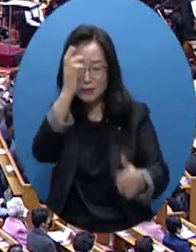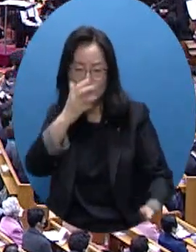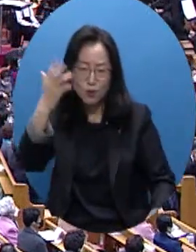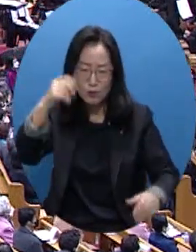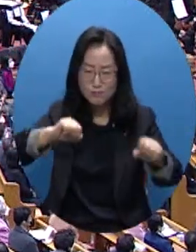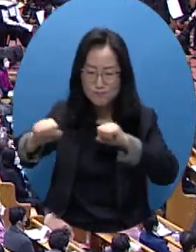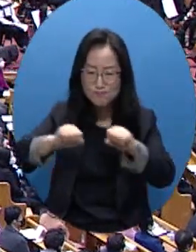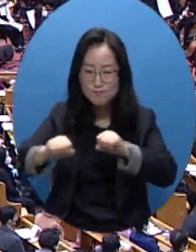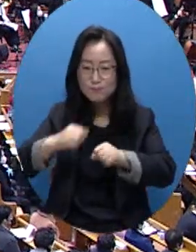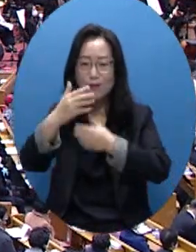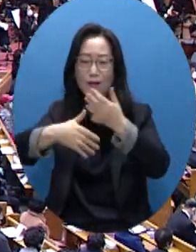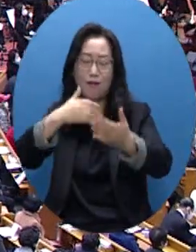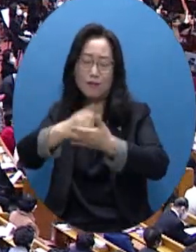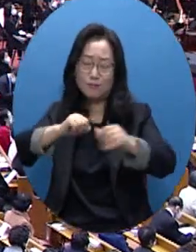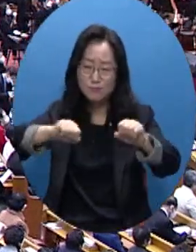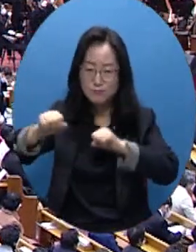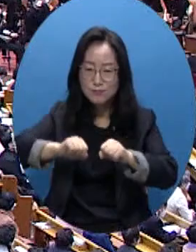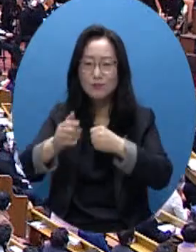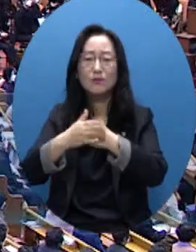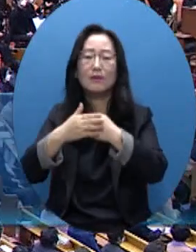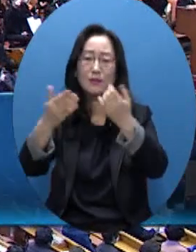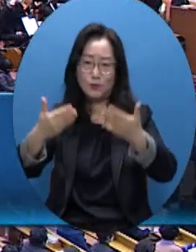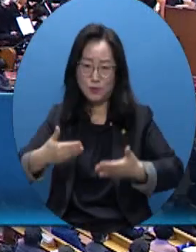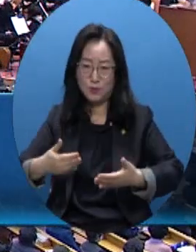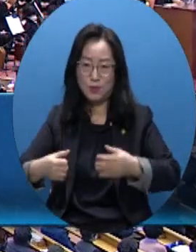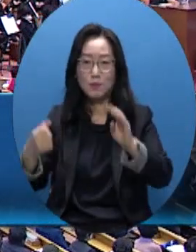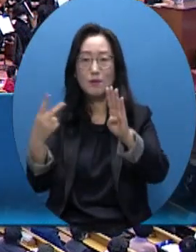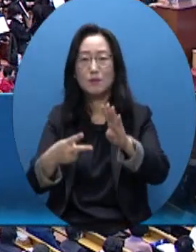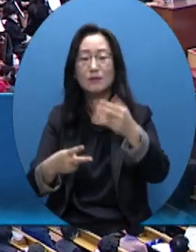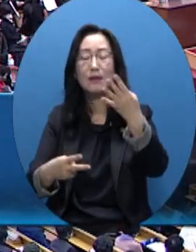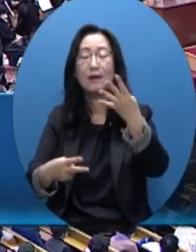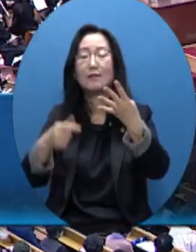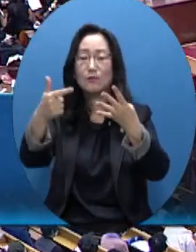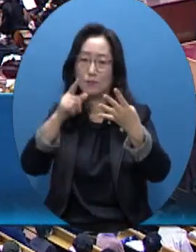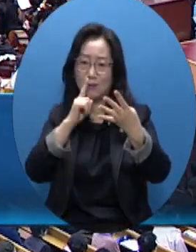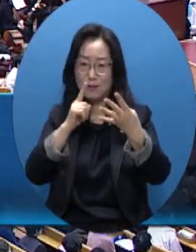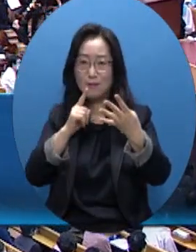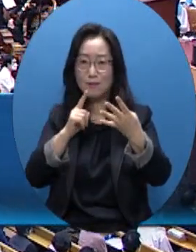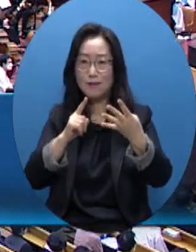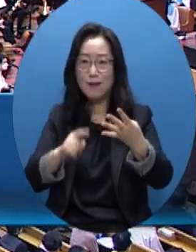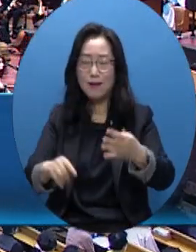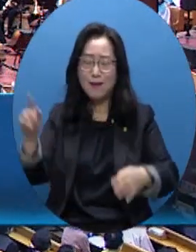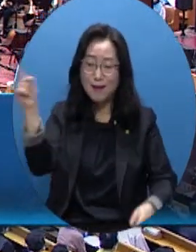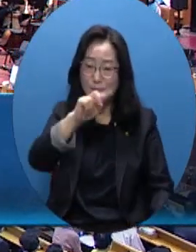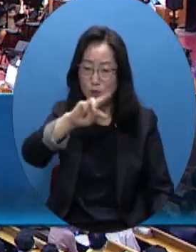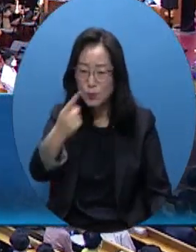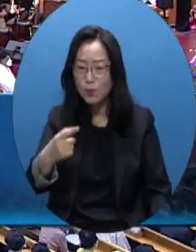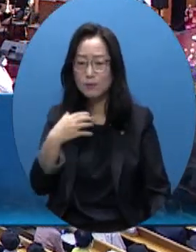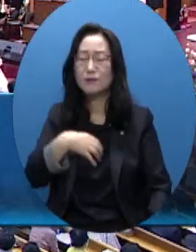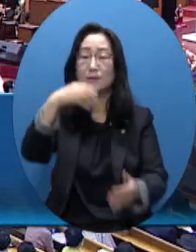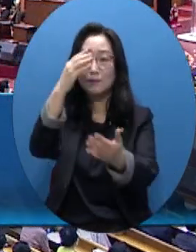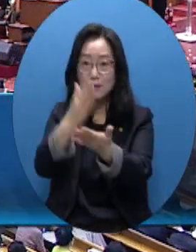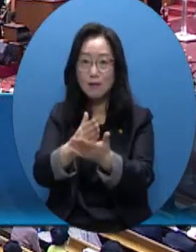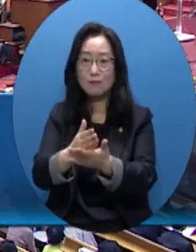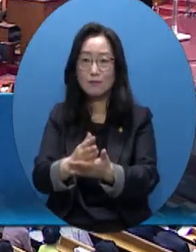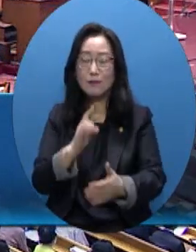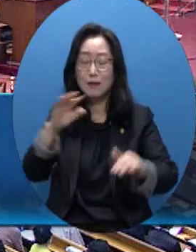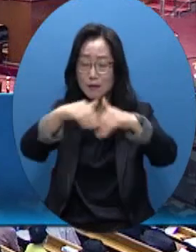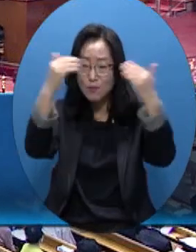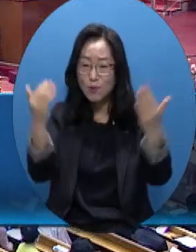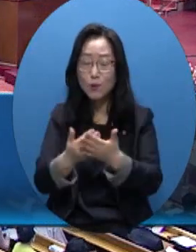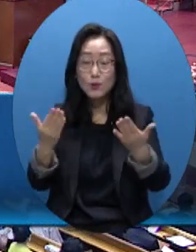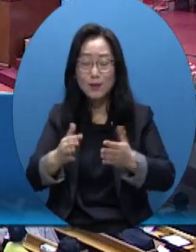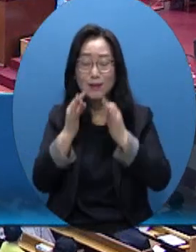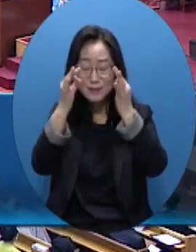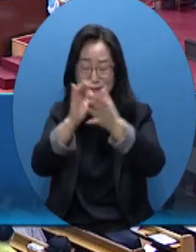말씀 다 웃기는 섬 역사하실 것입니다 1부 4장 1절에 사도 바울이 곳만 합니다 아 아무것도 염려하지 말로 다만